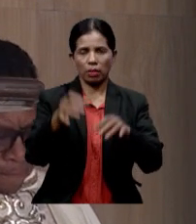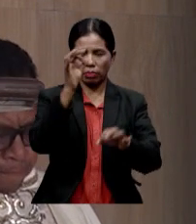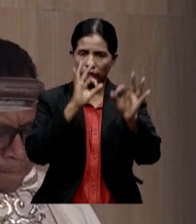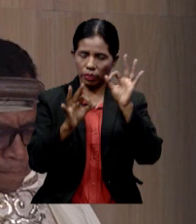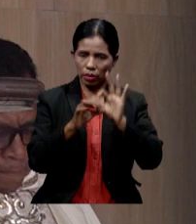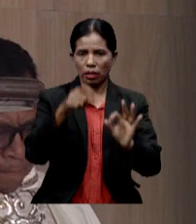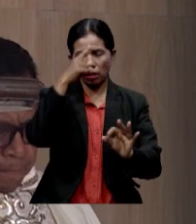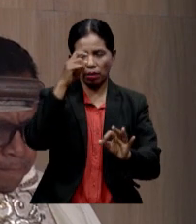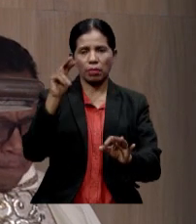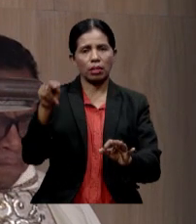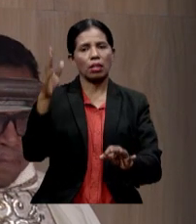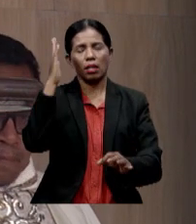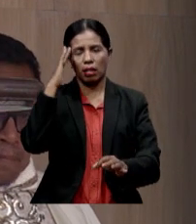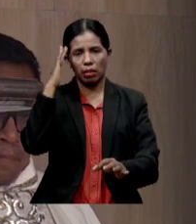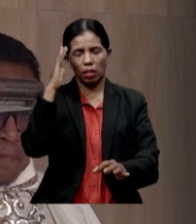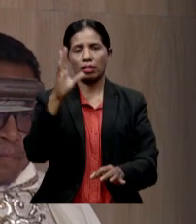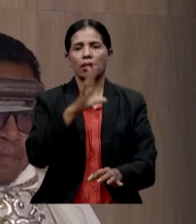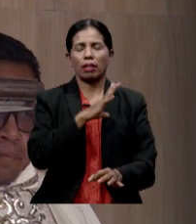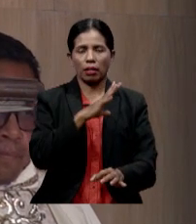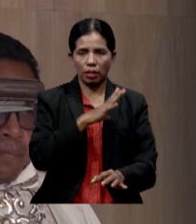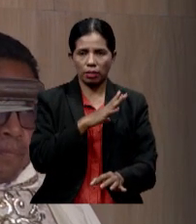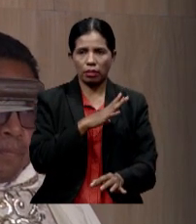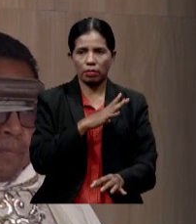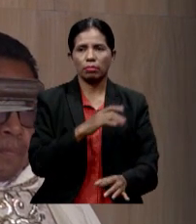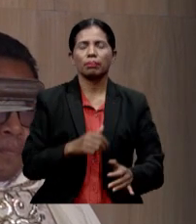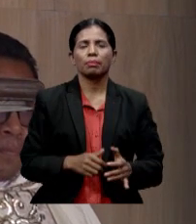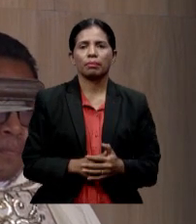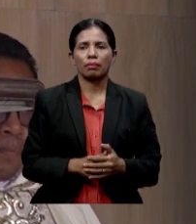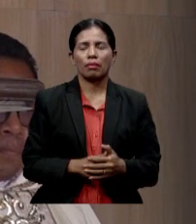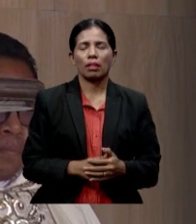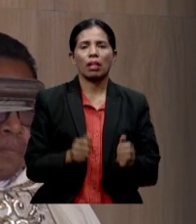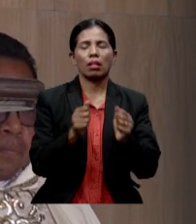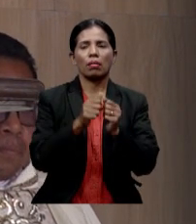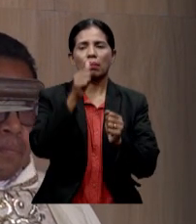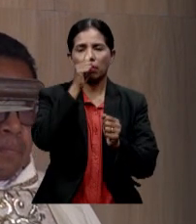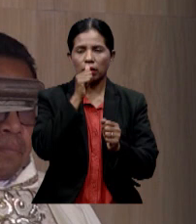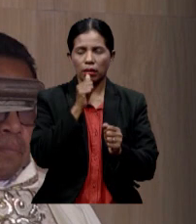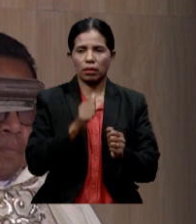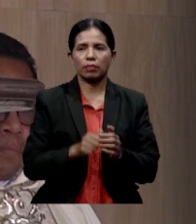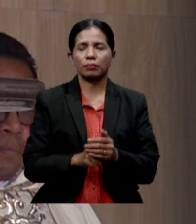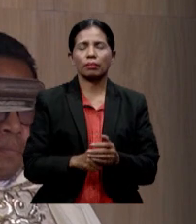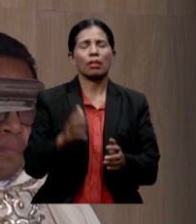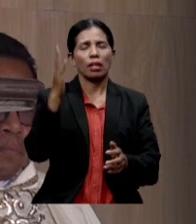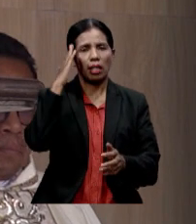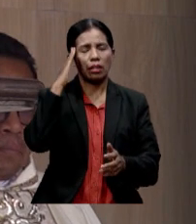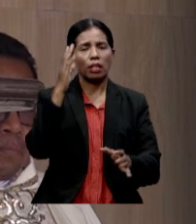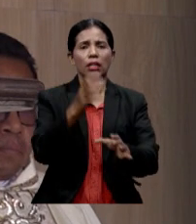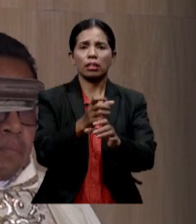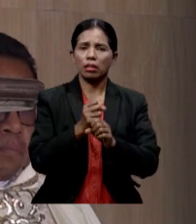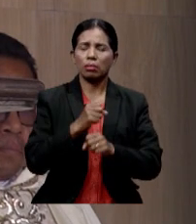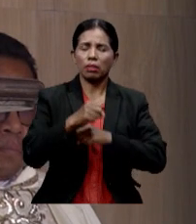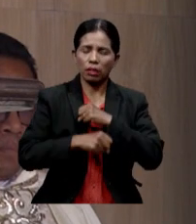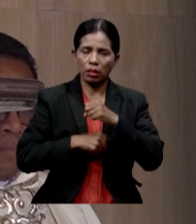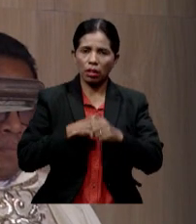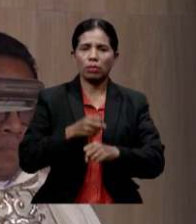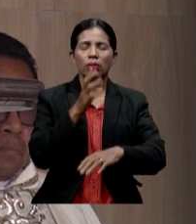nia hatene, rein, o paciência. Ni hatene simuterus o